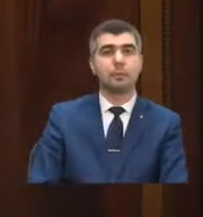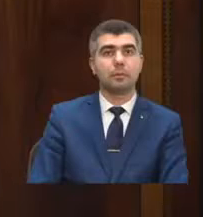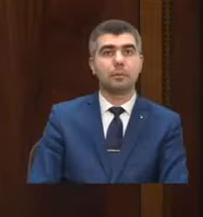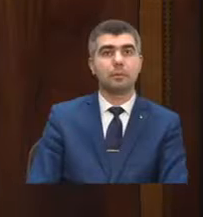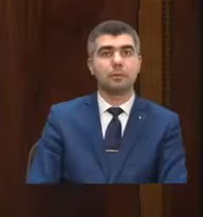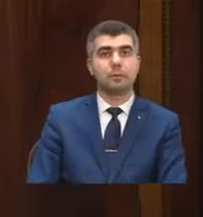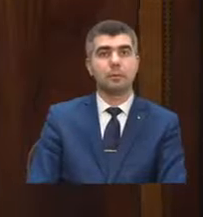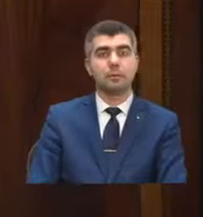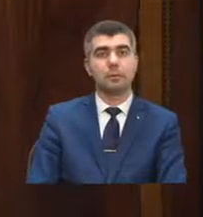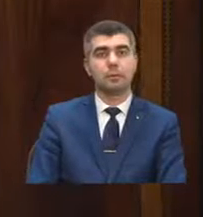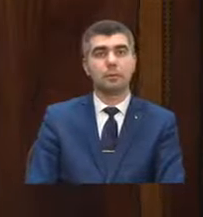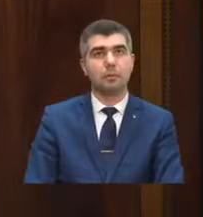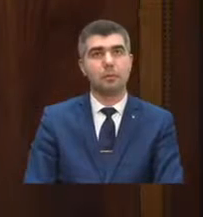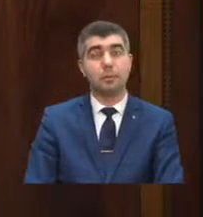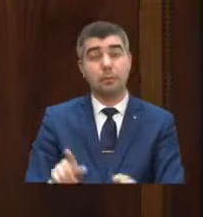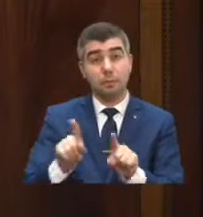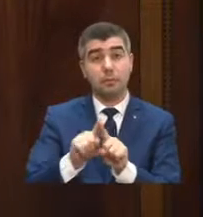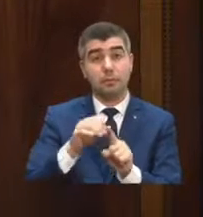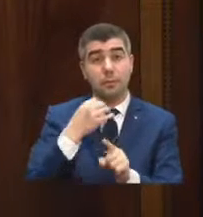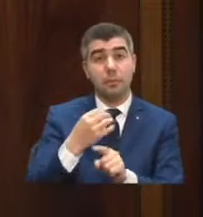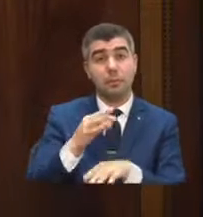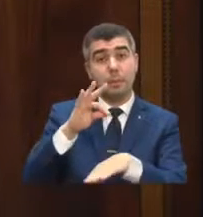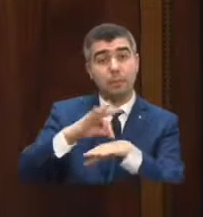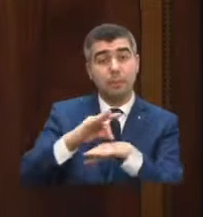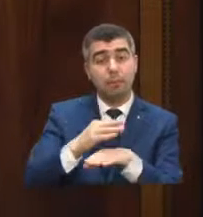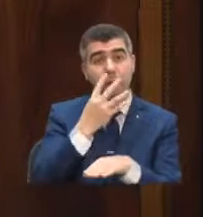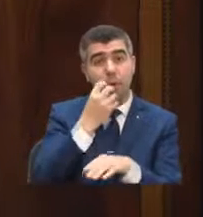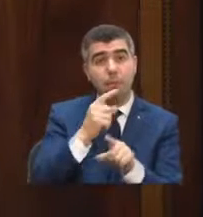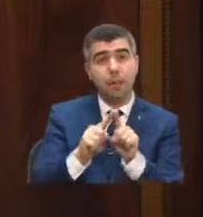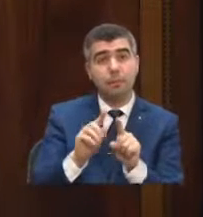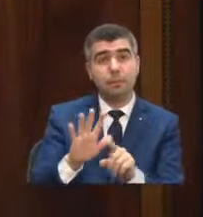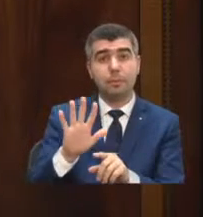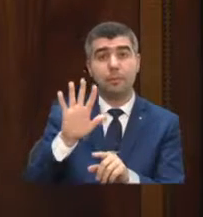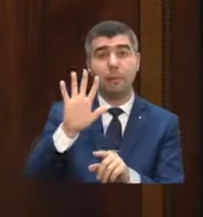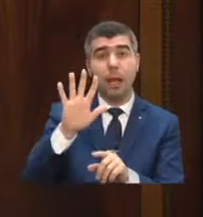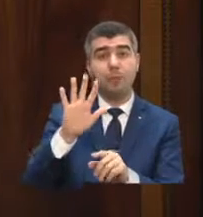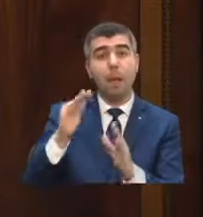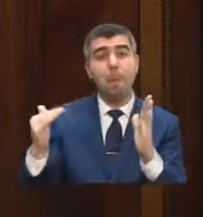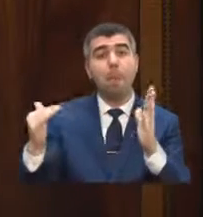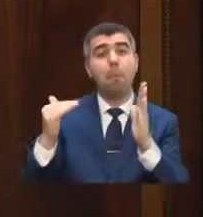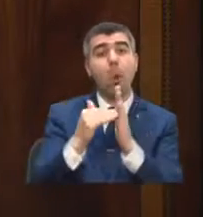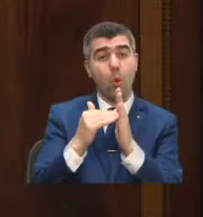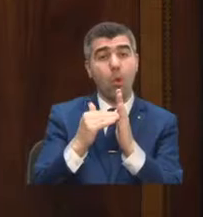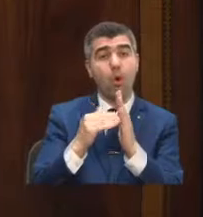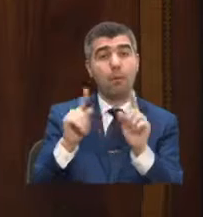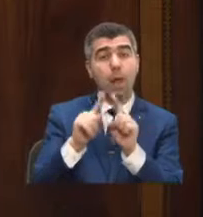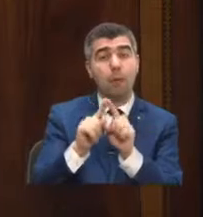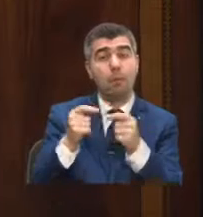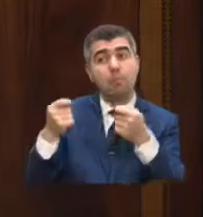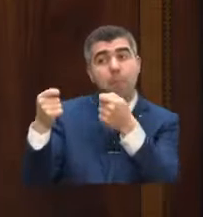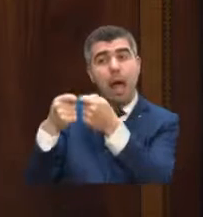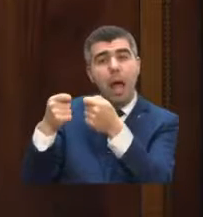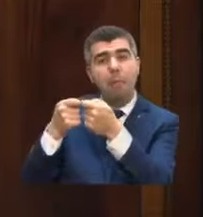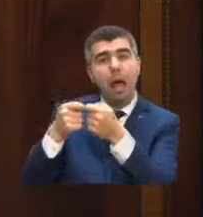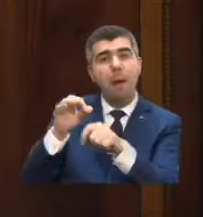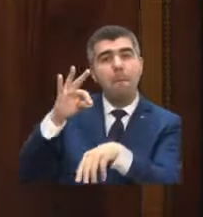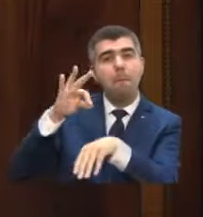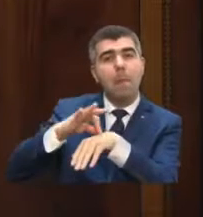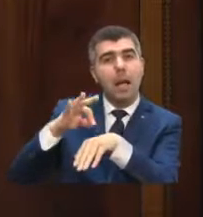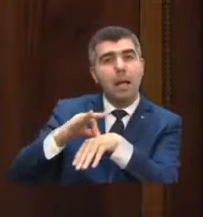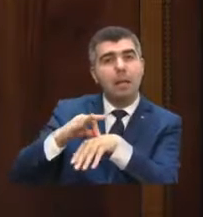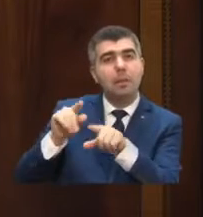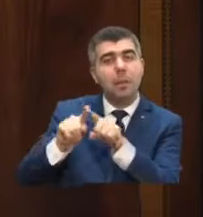هاد الانفلونزا كتعطي 5 مليون في العالم ديال المضاعفات، يعني 5 مليون الناس كيقدروا